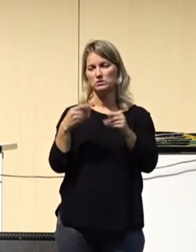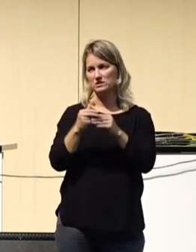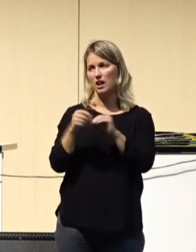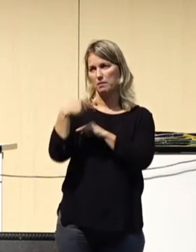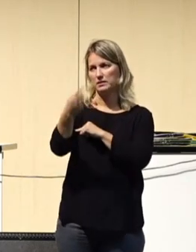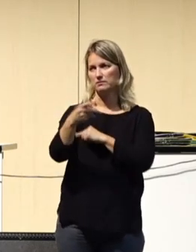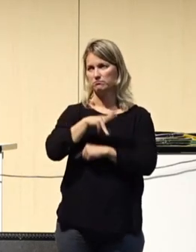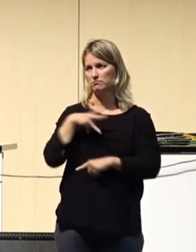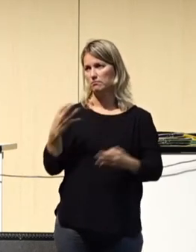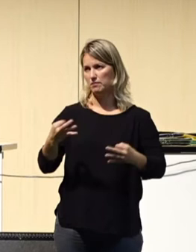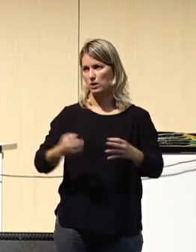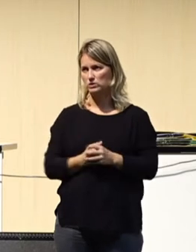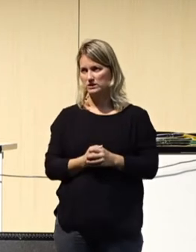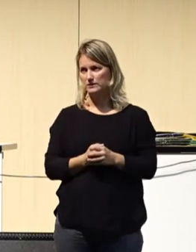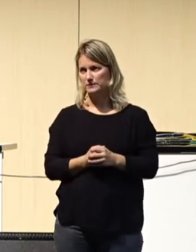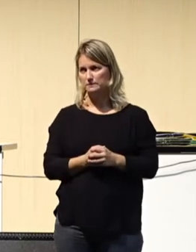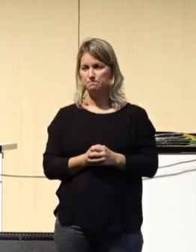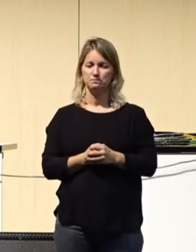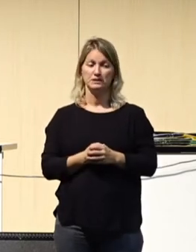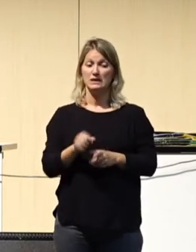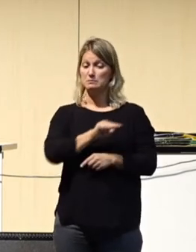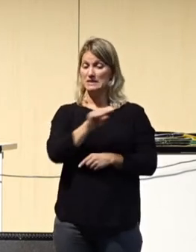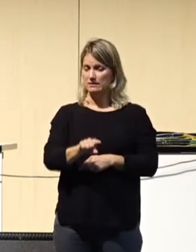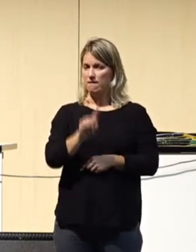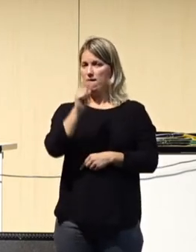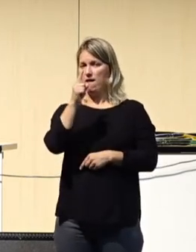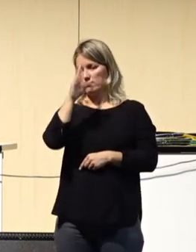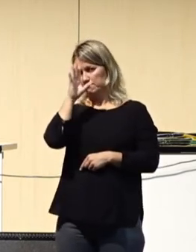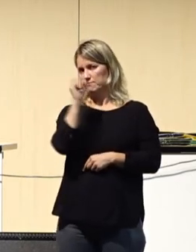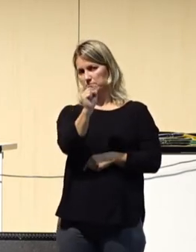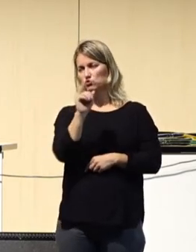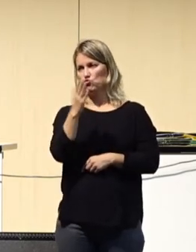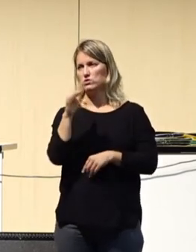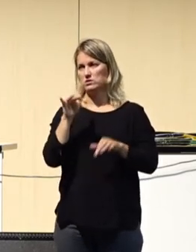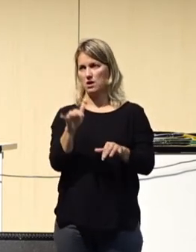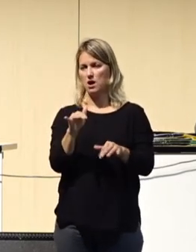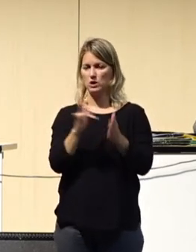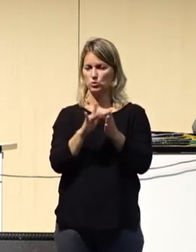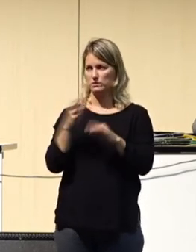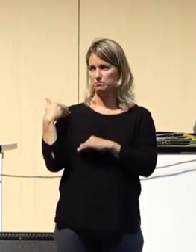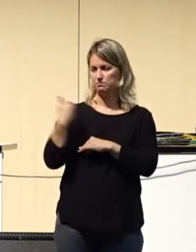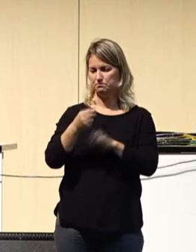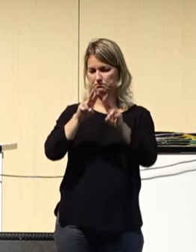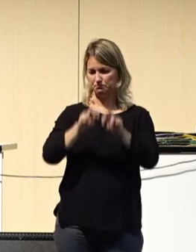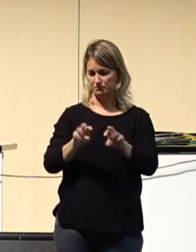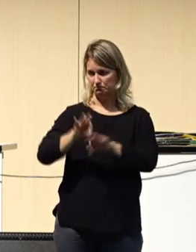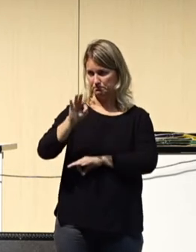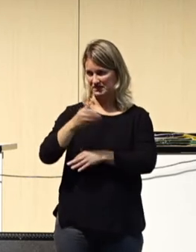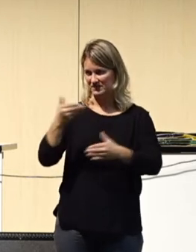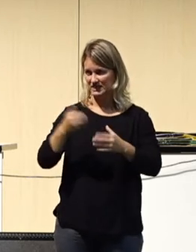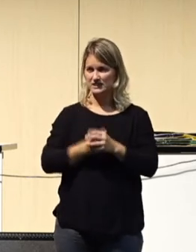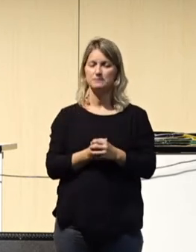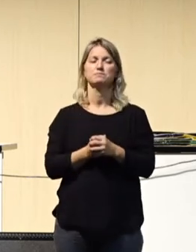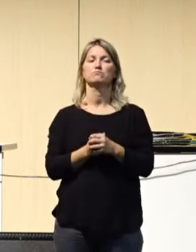Es gibt insofern, also war schon eine Erkenntnis aus den Untersuchungen, und zwar ist eine Maßnahme,